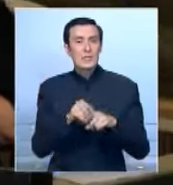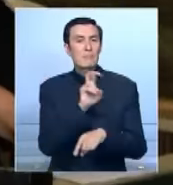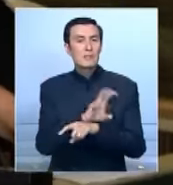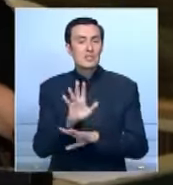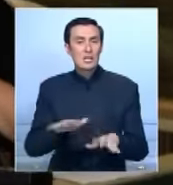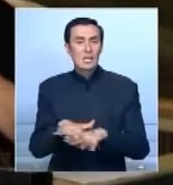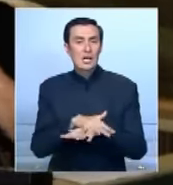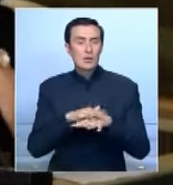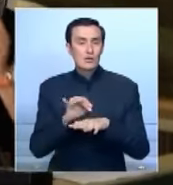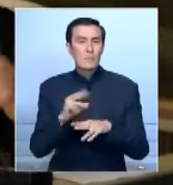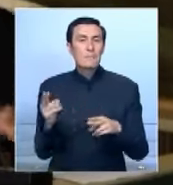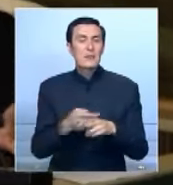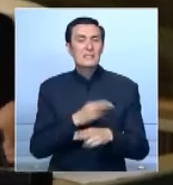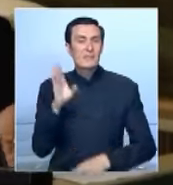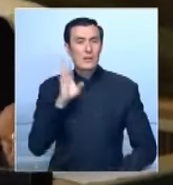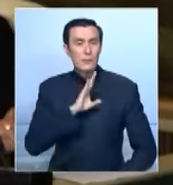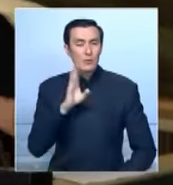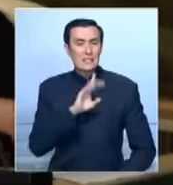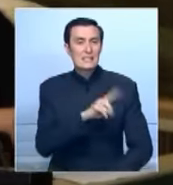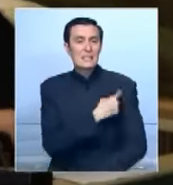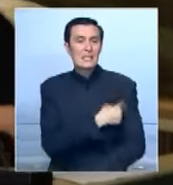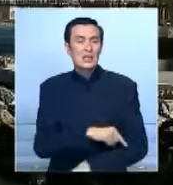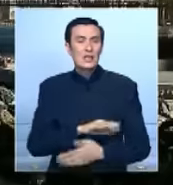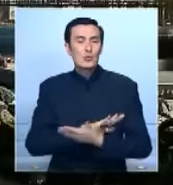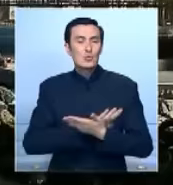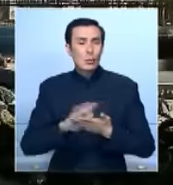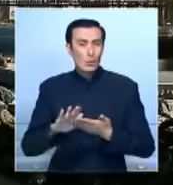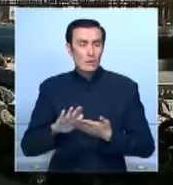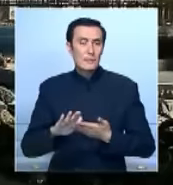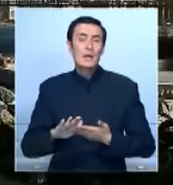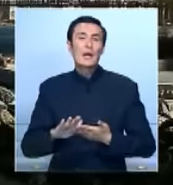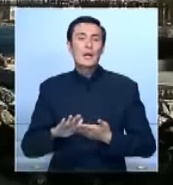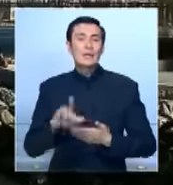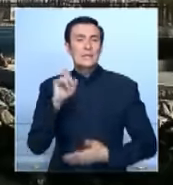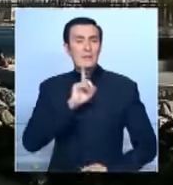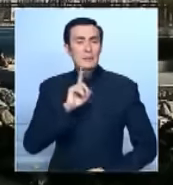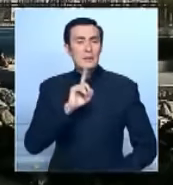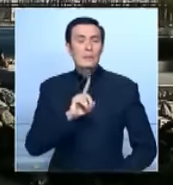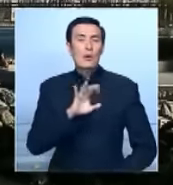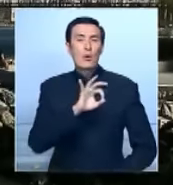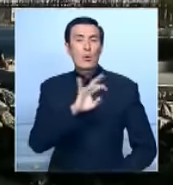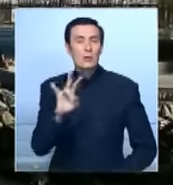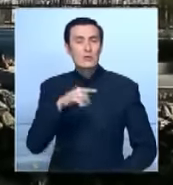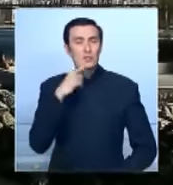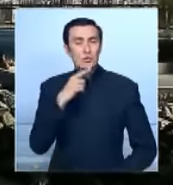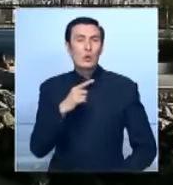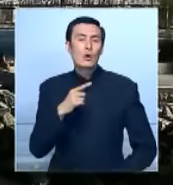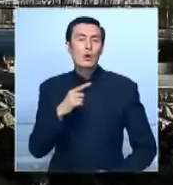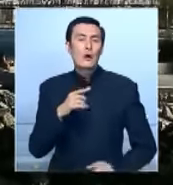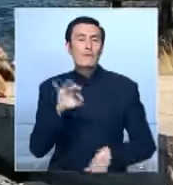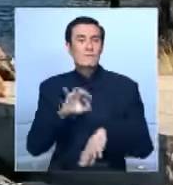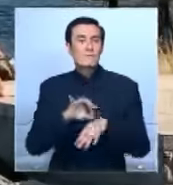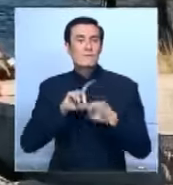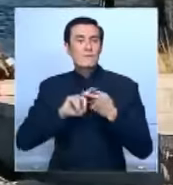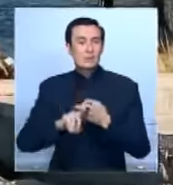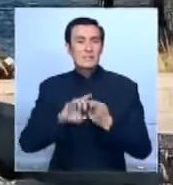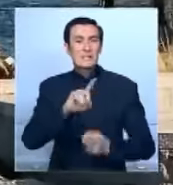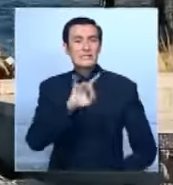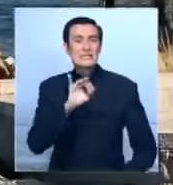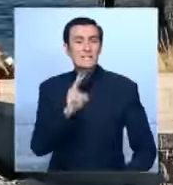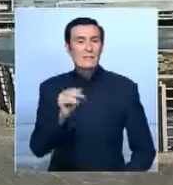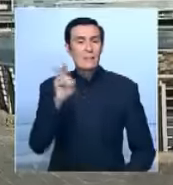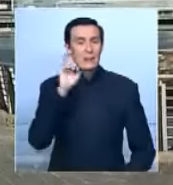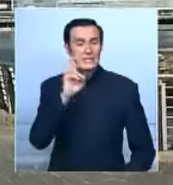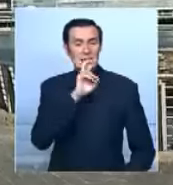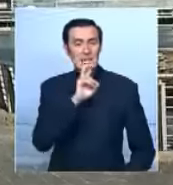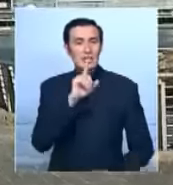посещать районы без водопровода и санитарно-технических условий. Тем временем ВОН считает, что циркуляция вируса Зика в Бразилии